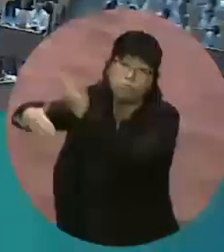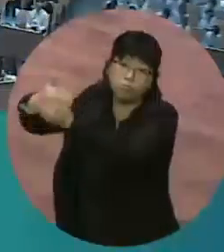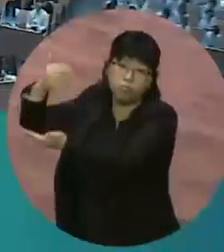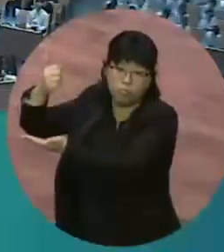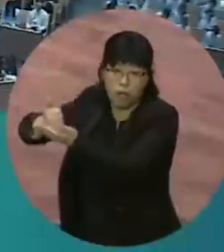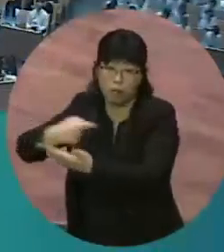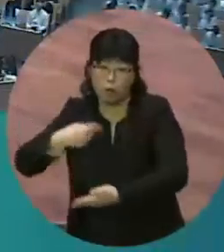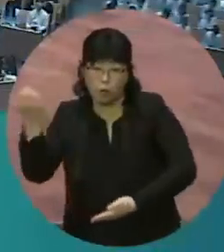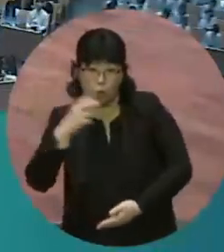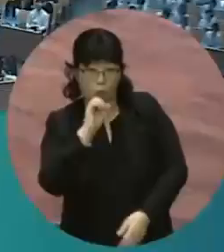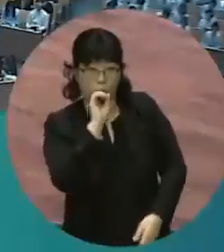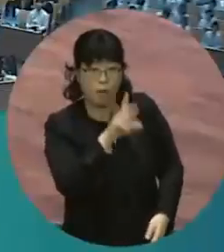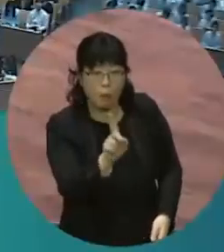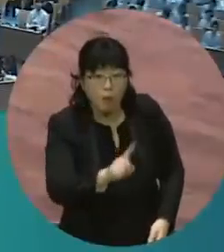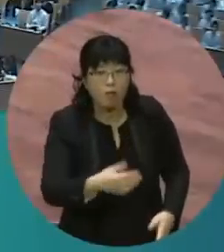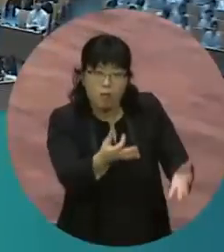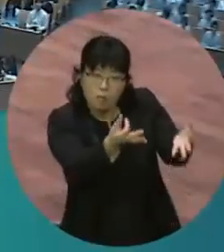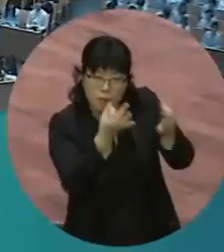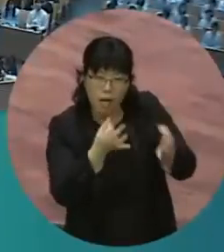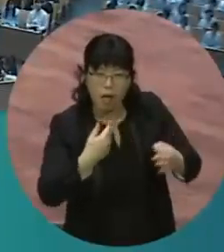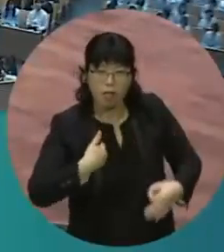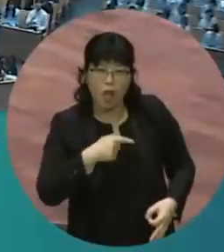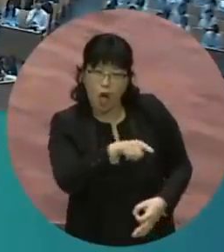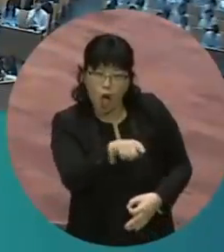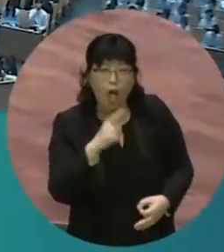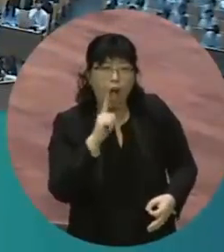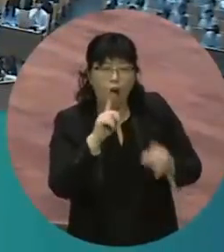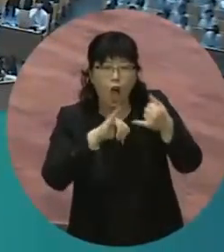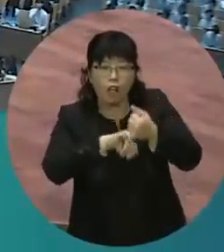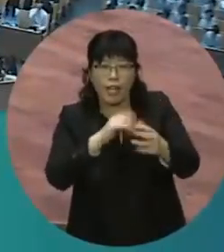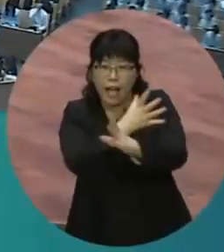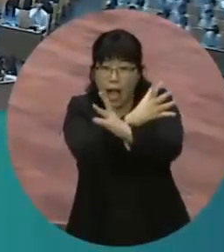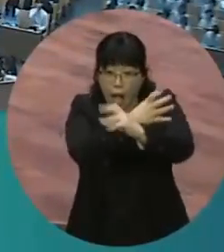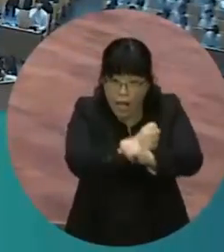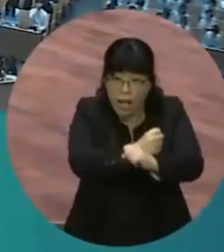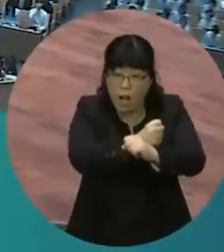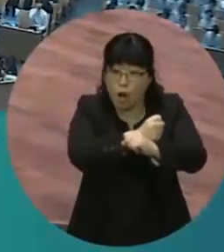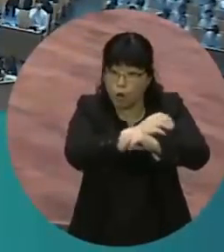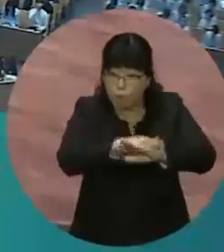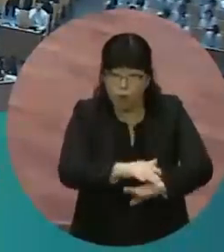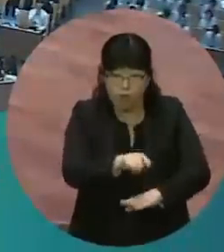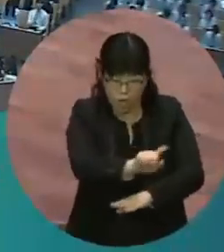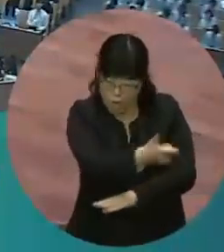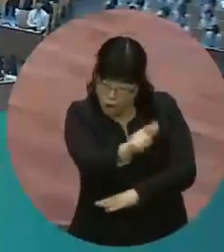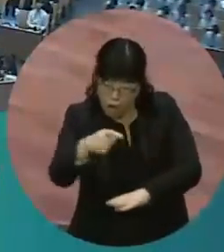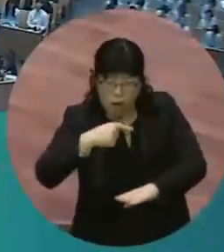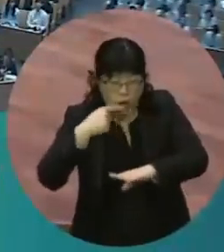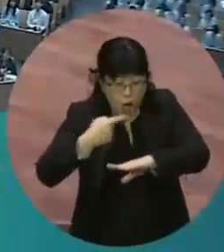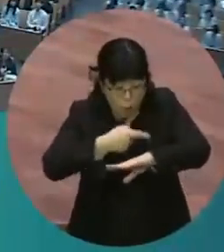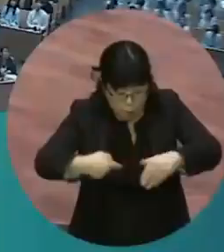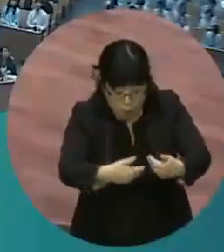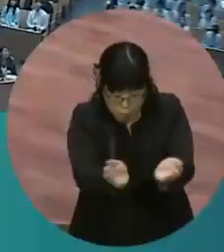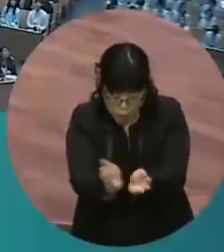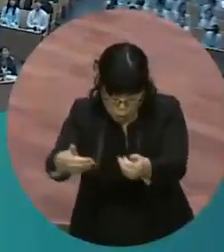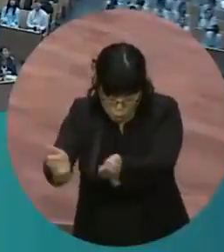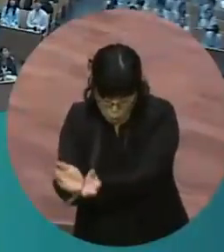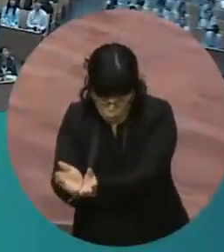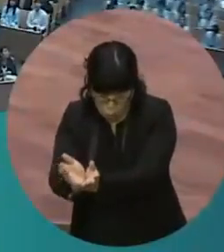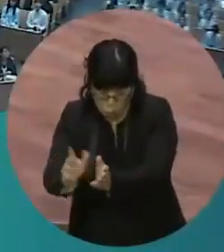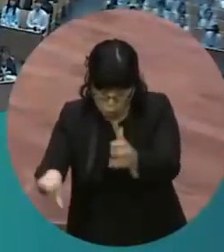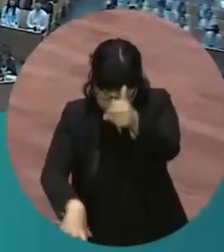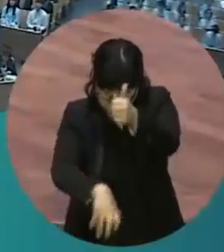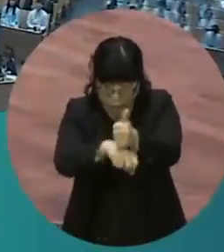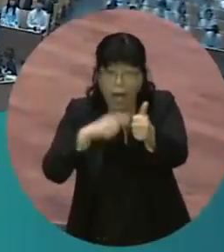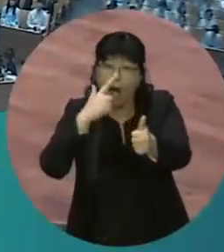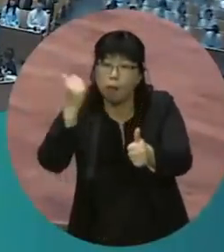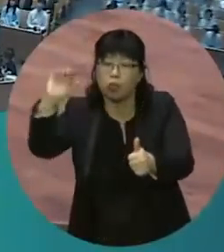그에게 말씀하여 이르시되 보라 내 언약에 너와 함께 있으니 너는 여러 민족의 아버지가 될지라.